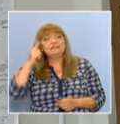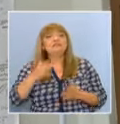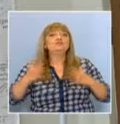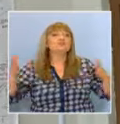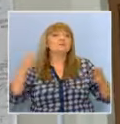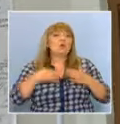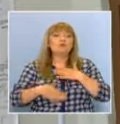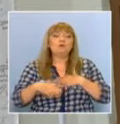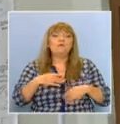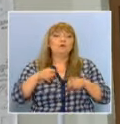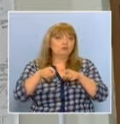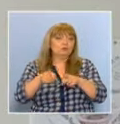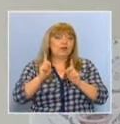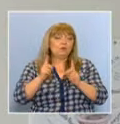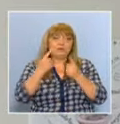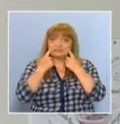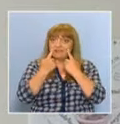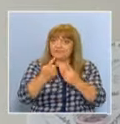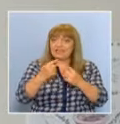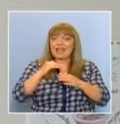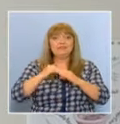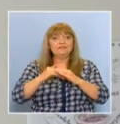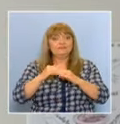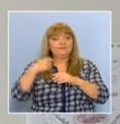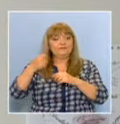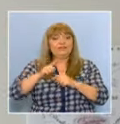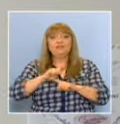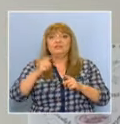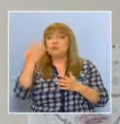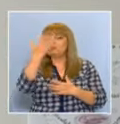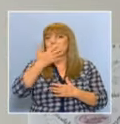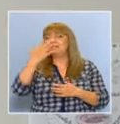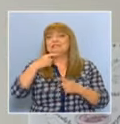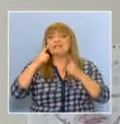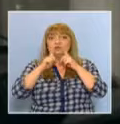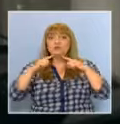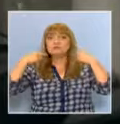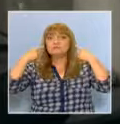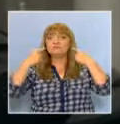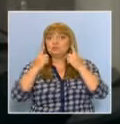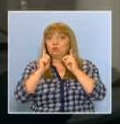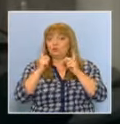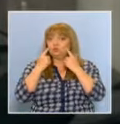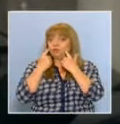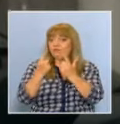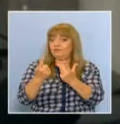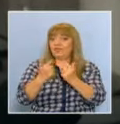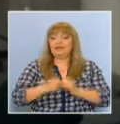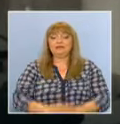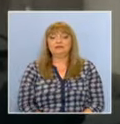доста доволни от това, което се е получило. Не можете да си представите усмивките им, които върнах.